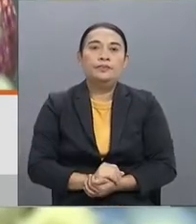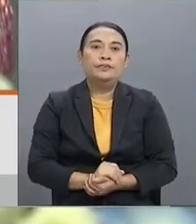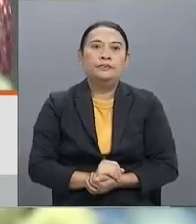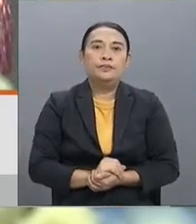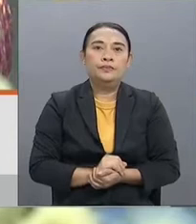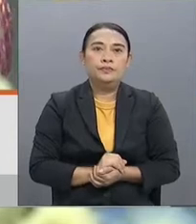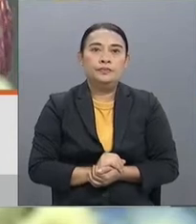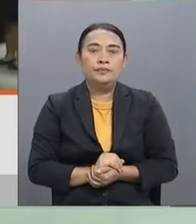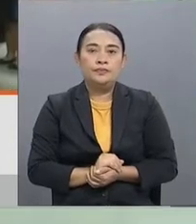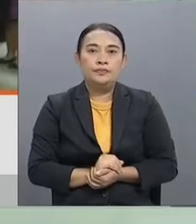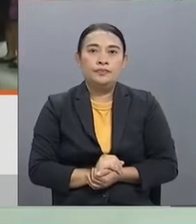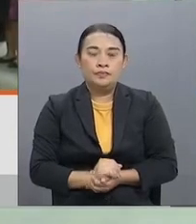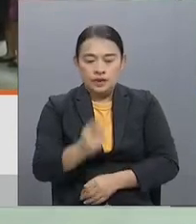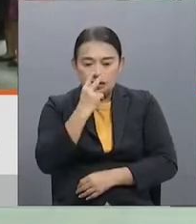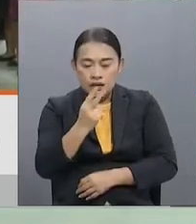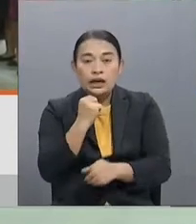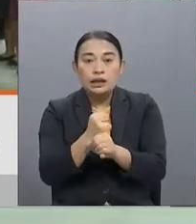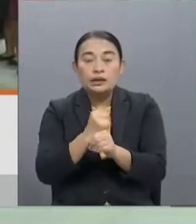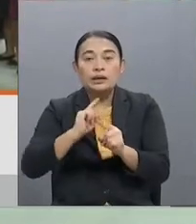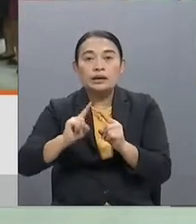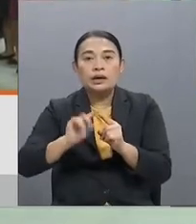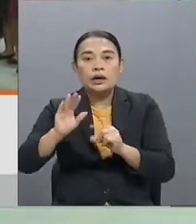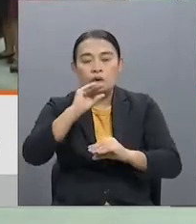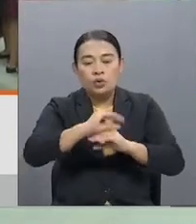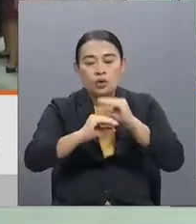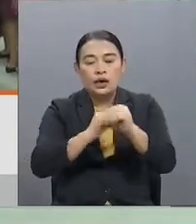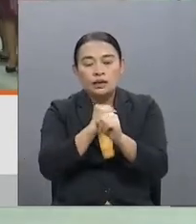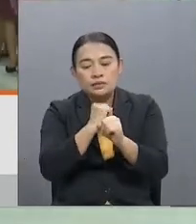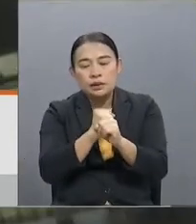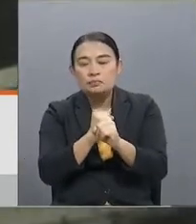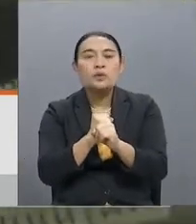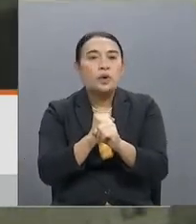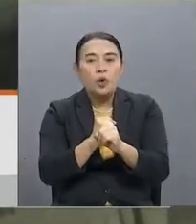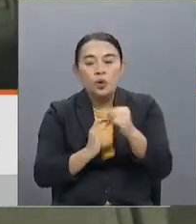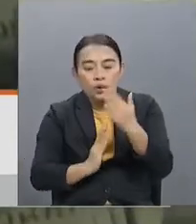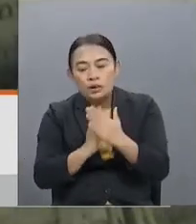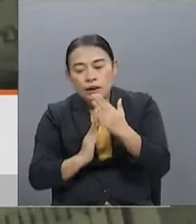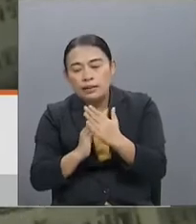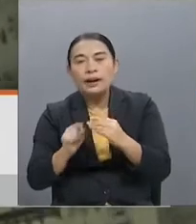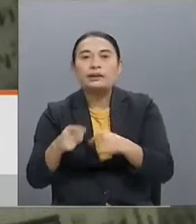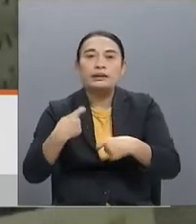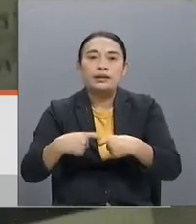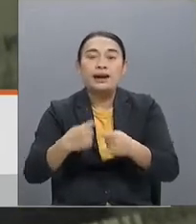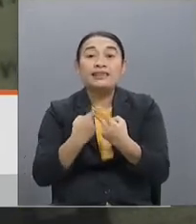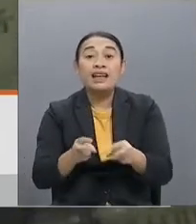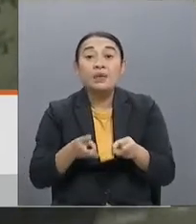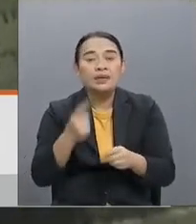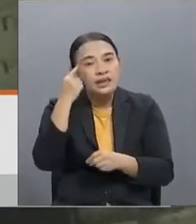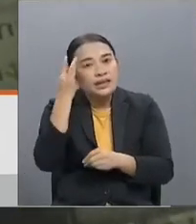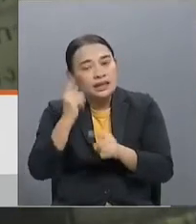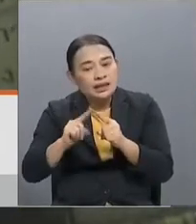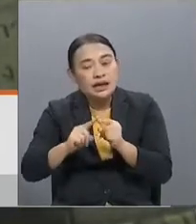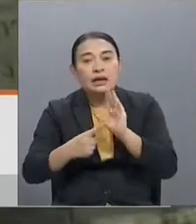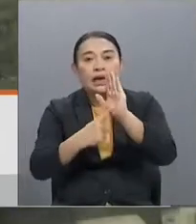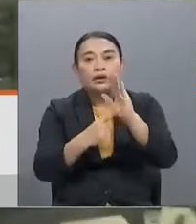ถบพิตรที่จะเห็นว่าการทรงงานหลายโครงการไม่ได้สำเร็จโดยง่ายแต่ผ่านการไตร่ตรองและดำเนินการเช่นโครงการฝนหลวง